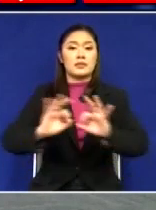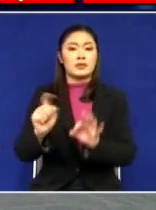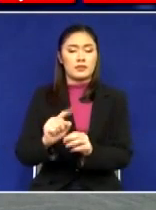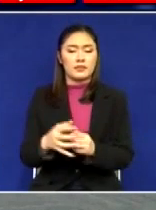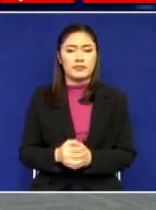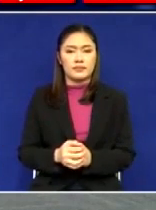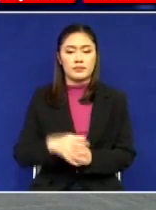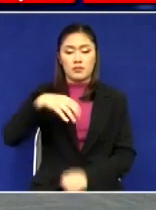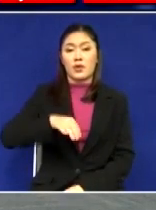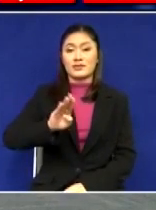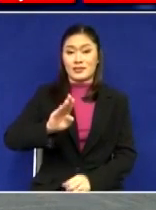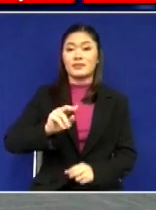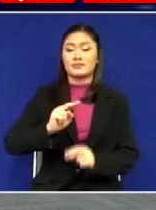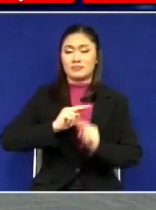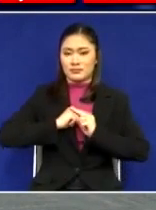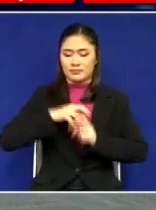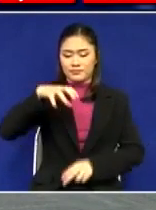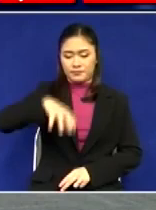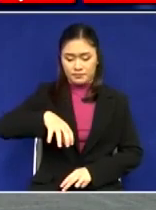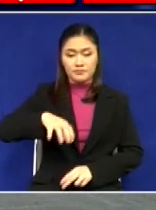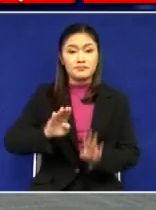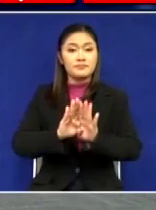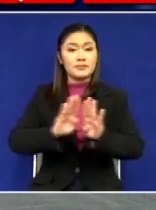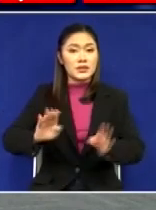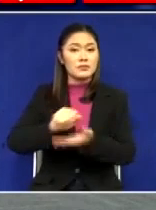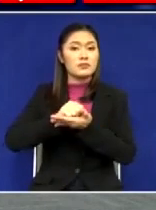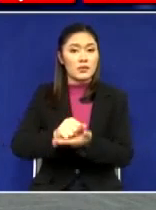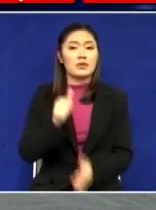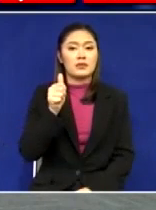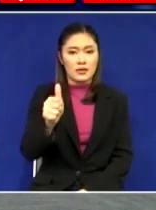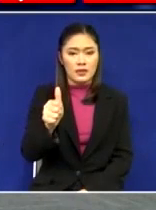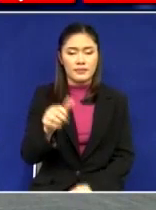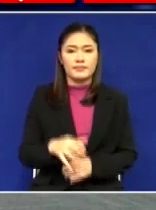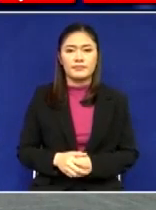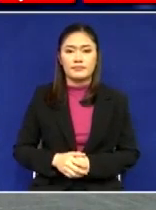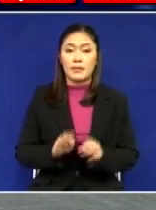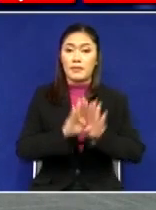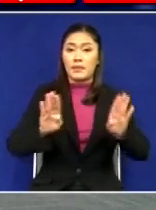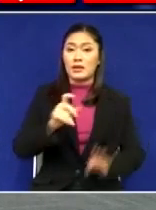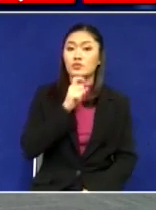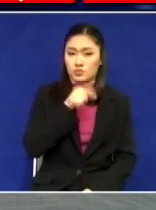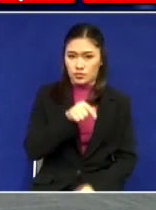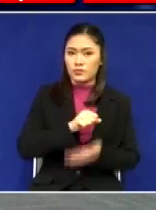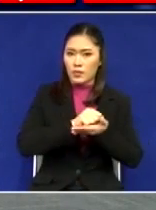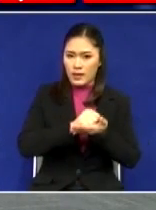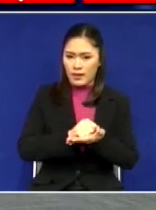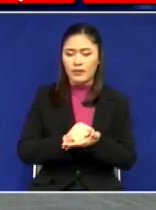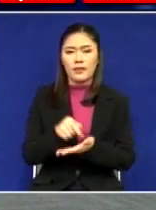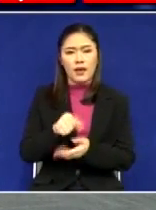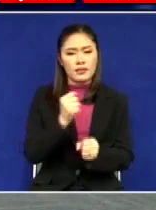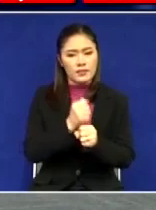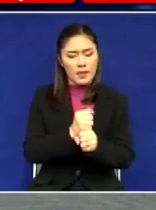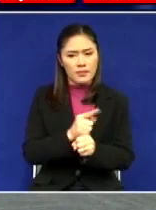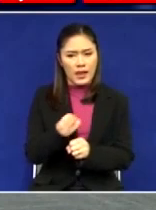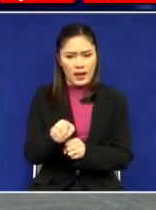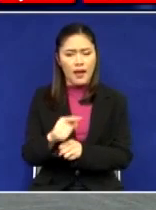ประกอบการหรือที่เปิดได้นะครับจริงๆตั้งแต่ทั้งที่กำลังเปิดอยู่นะครับแล้วก็ทั้งที่กำลังจะได้รับการพิจารณา